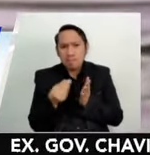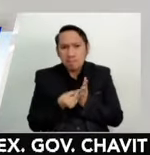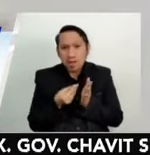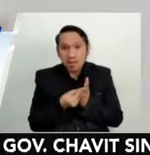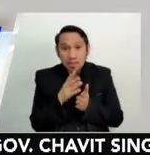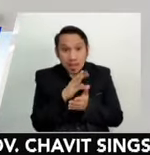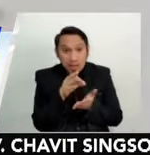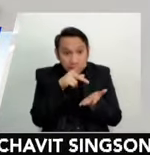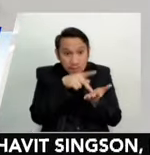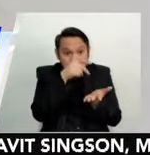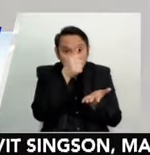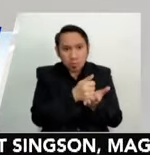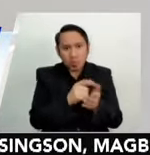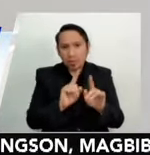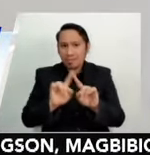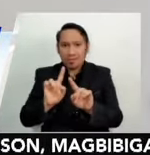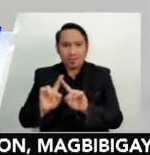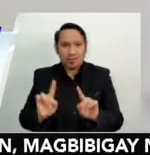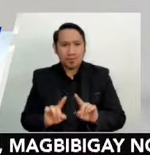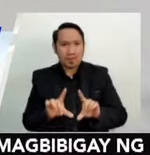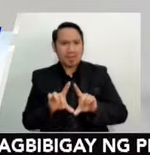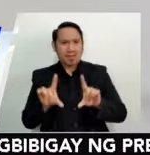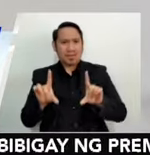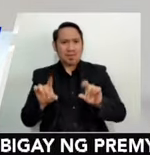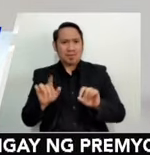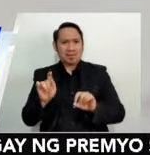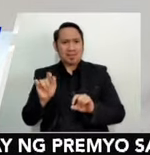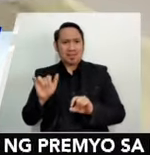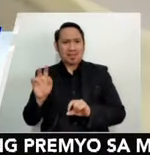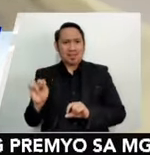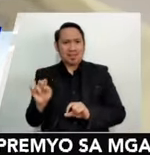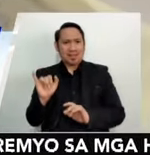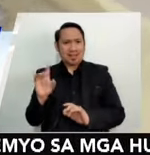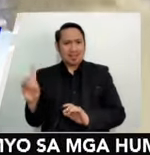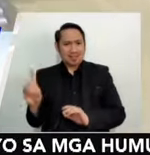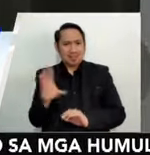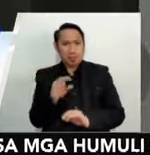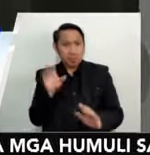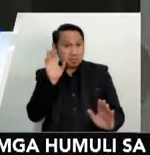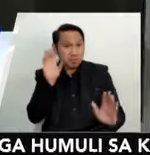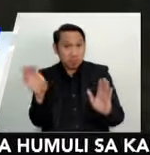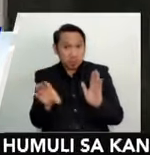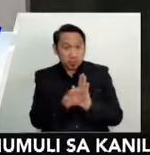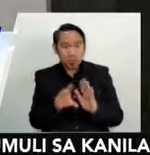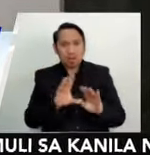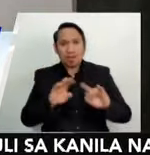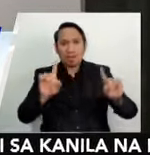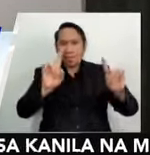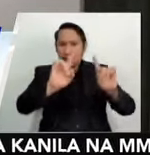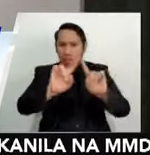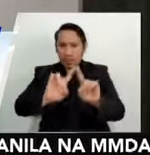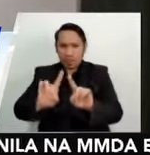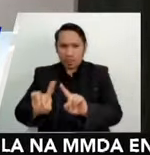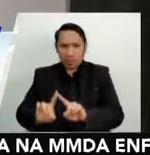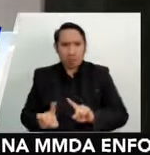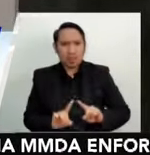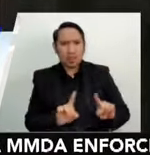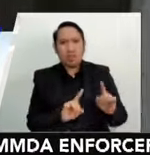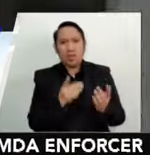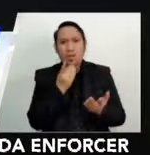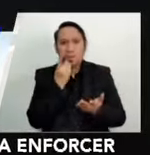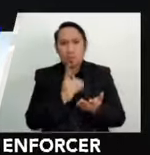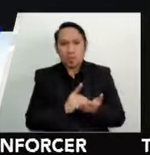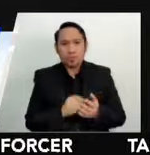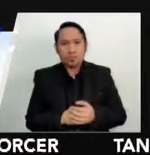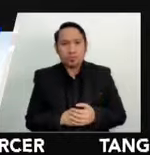passports, TIN ID sa may mga pangalan at letrato ng mga dayuhan at iba't ibang mga dokumento. Yung mas importante sa amin are the